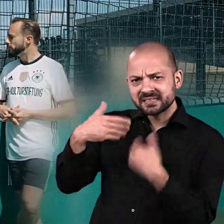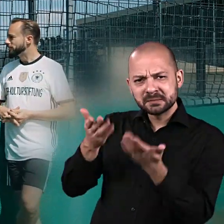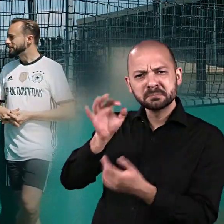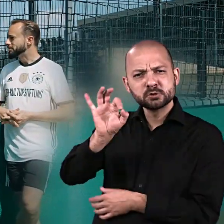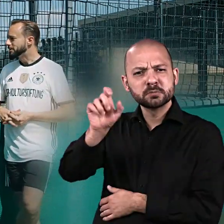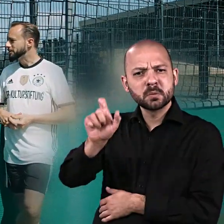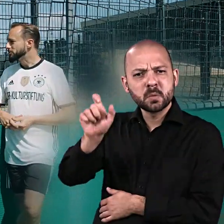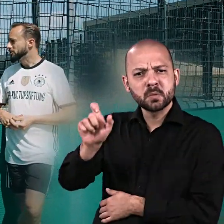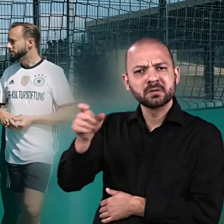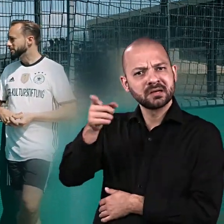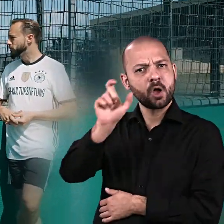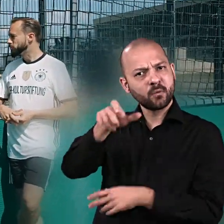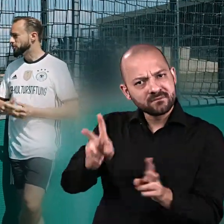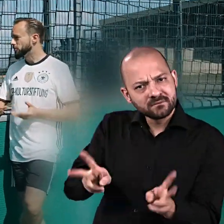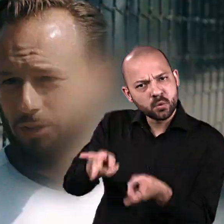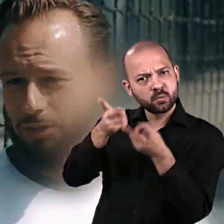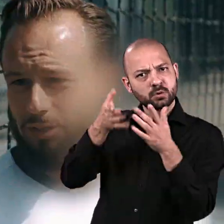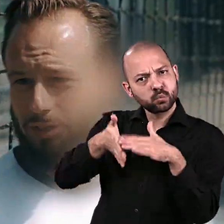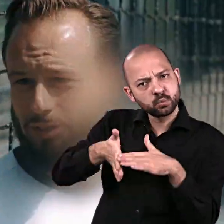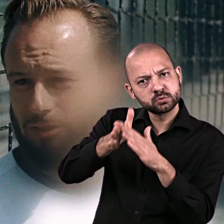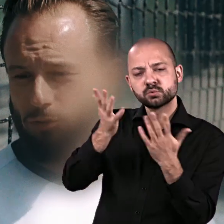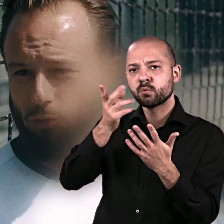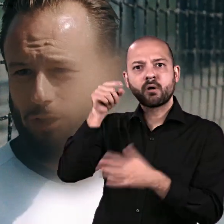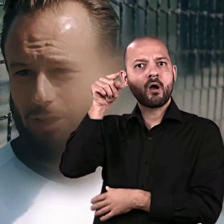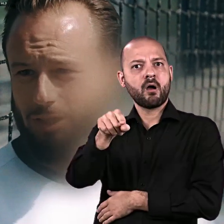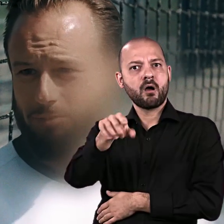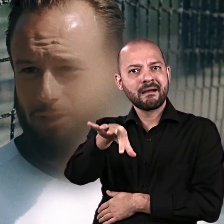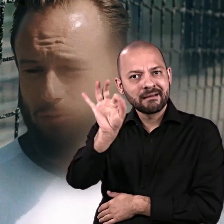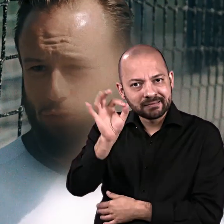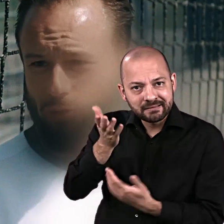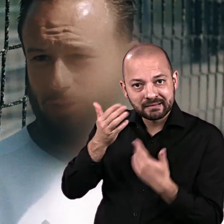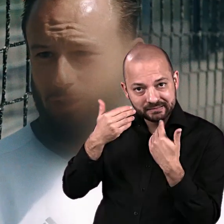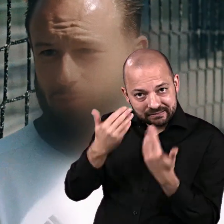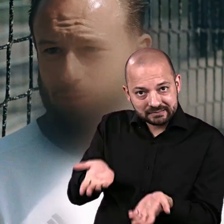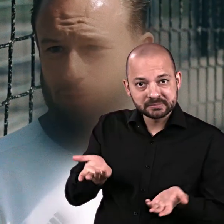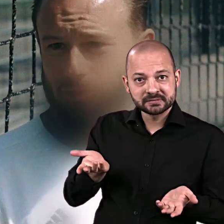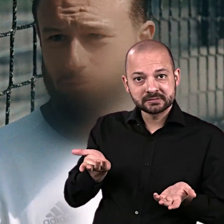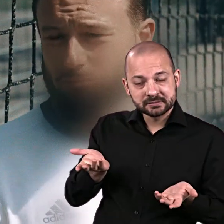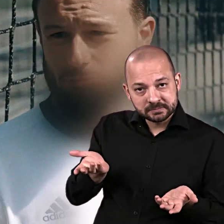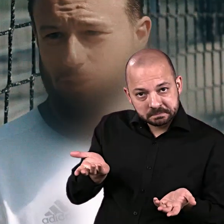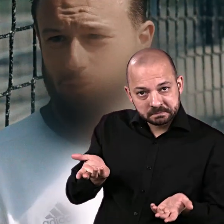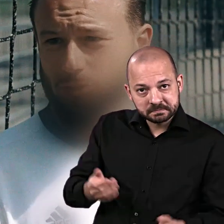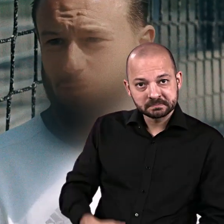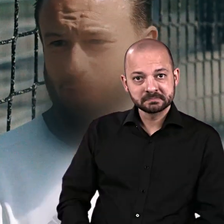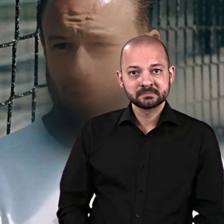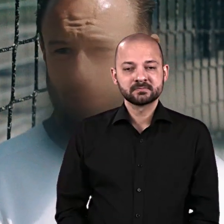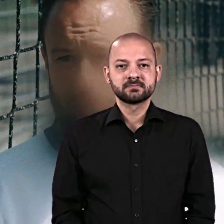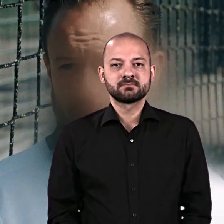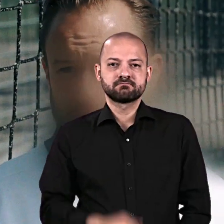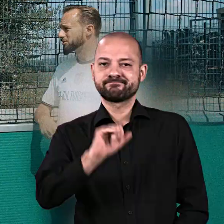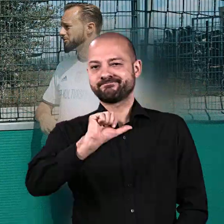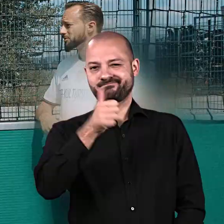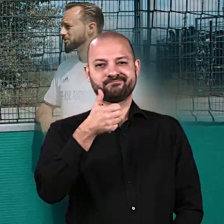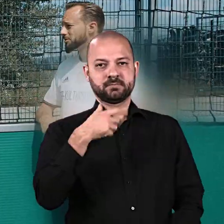Ibu, wie war das bei dir so? Gab es da bestimmte Leute, die dich dann gefördert haben, die dich unterstützt haben oder dich irgendwie entdeckt